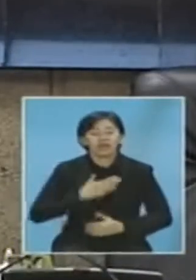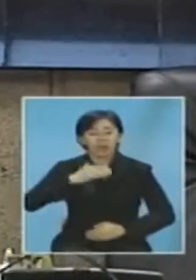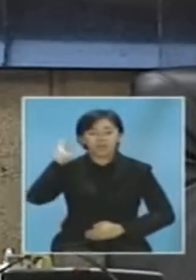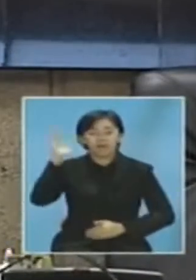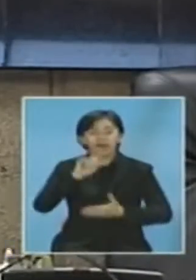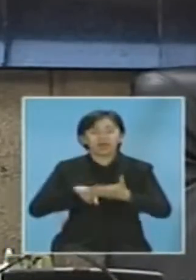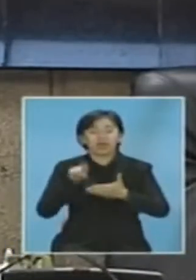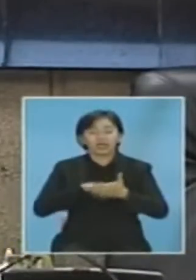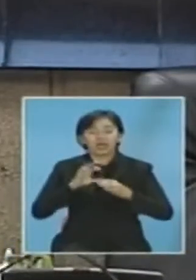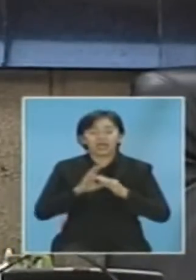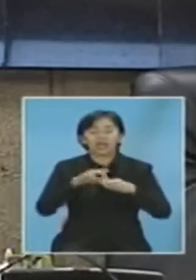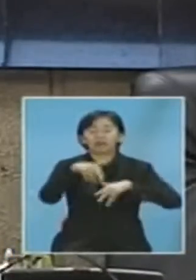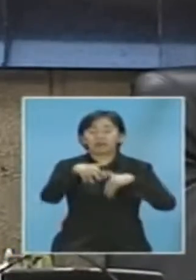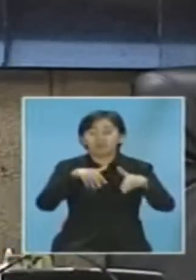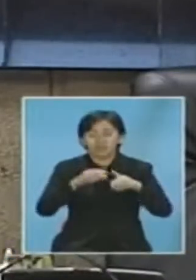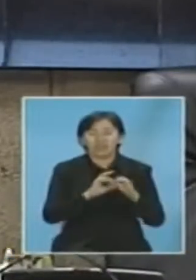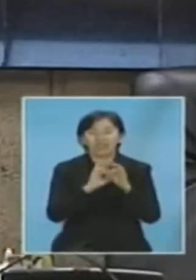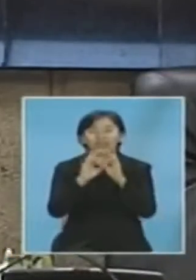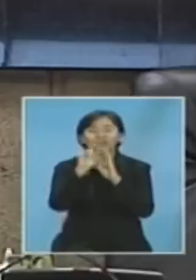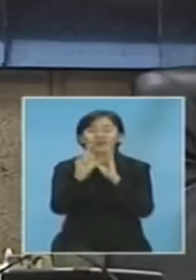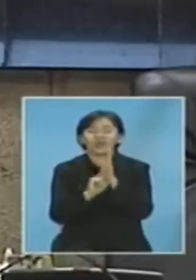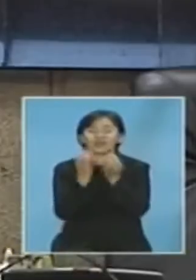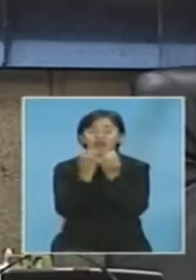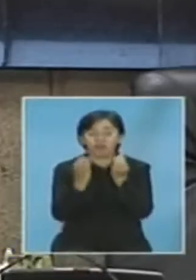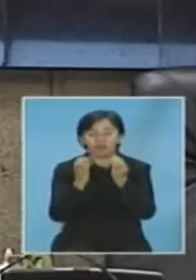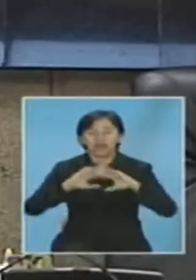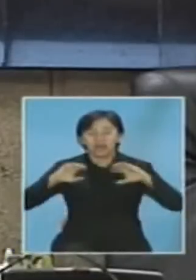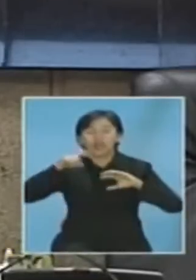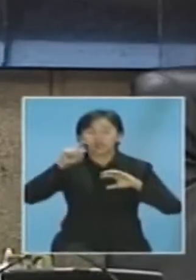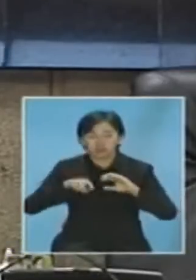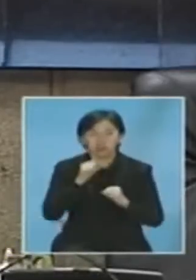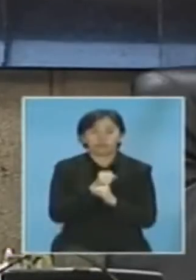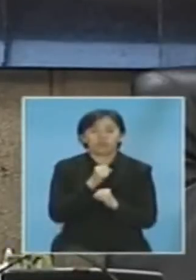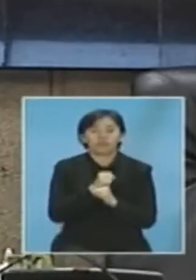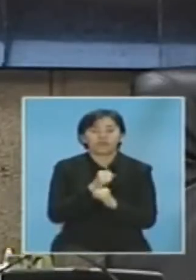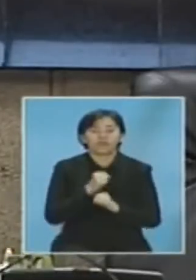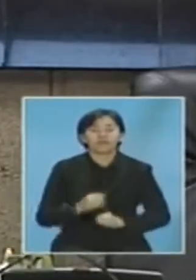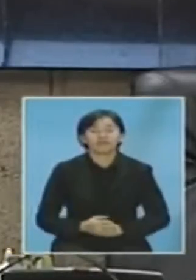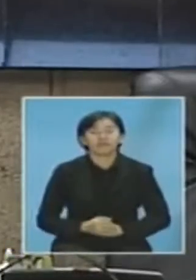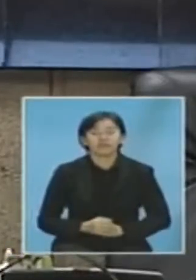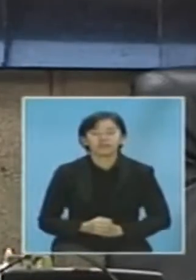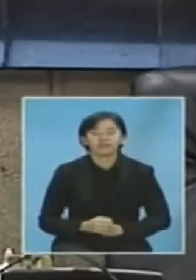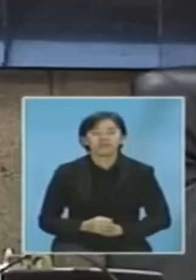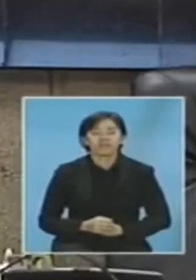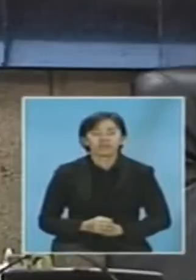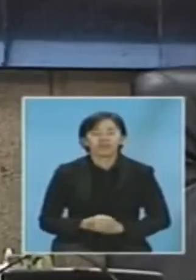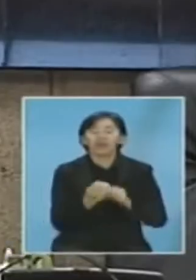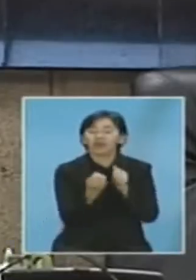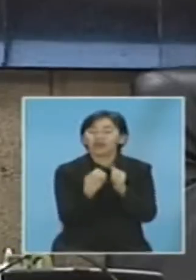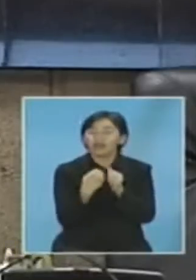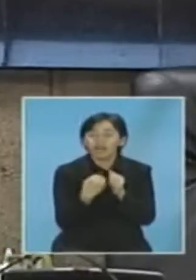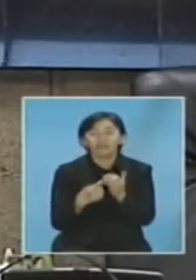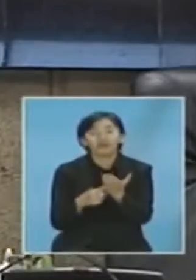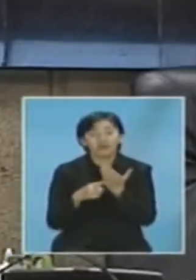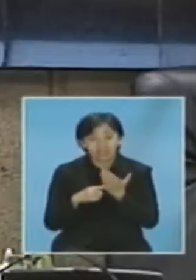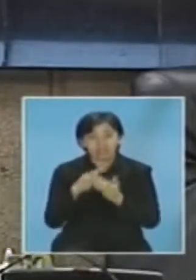และมีผลผูกพันตามรัฐธรรมนูญให้รัฐบาลต้องปฏิบัติตามค่ะสำหรับข้อเสนอแนะต่างๆของปปช.